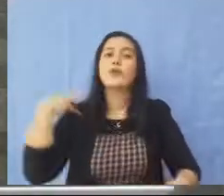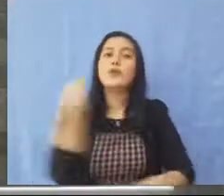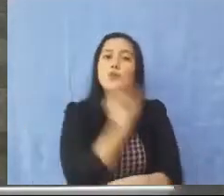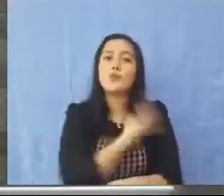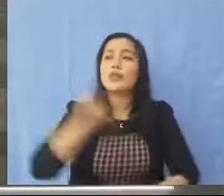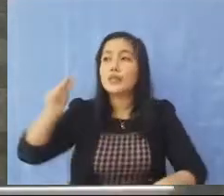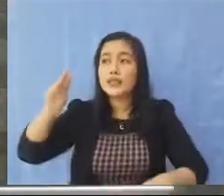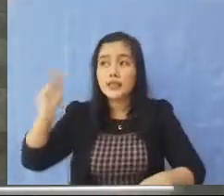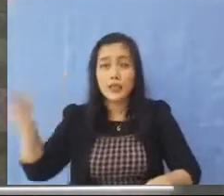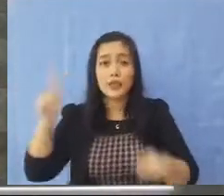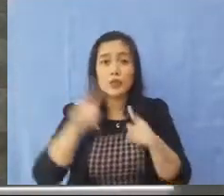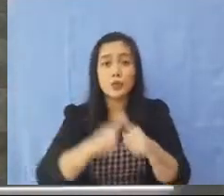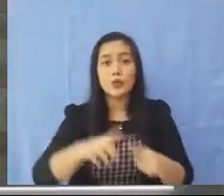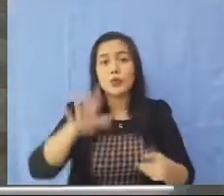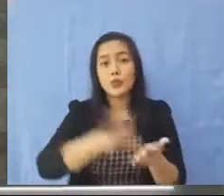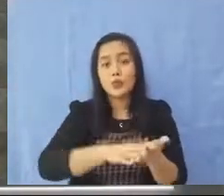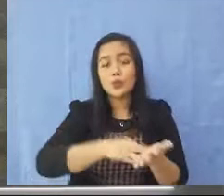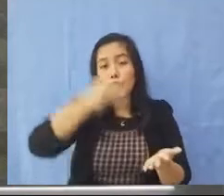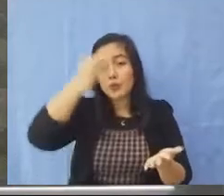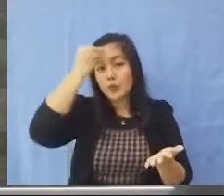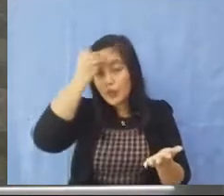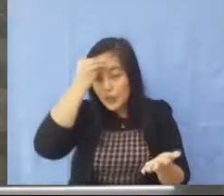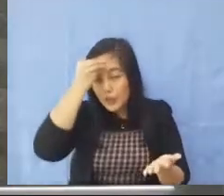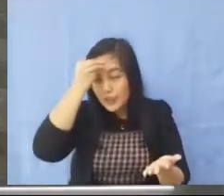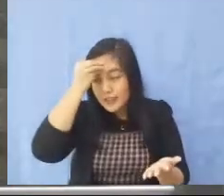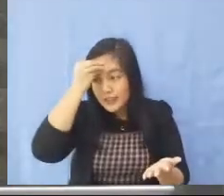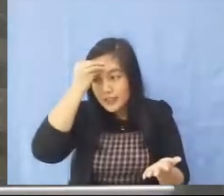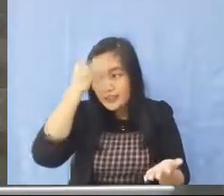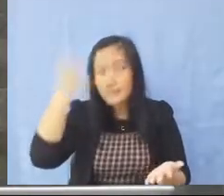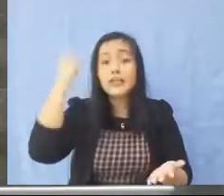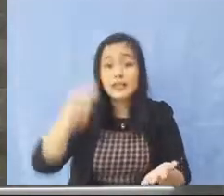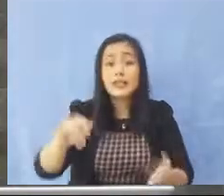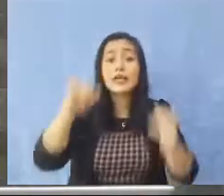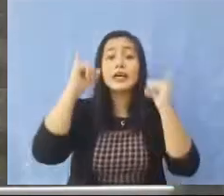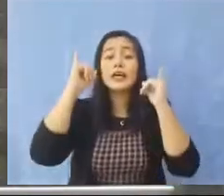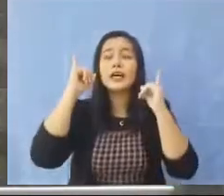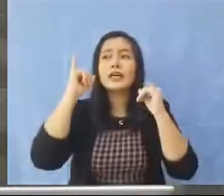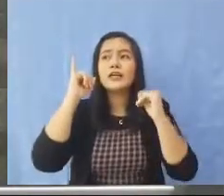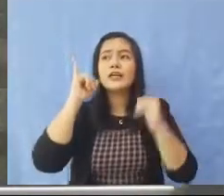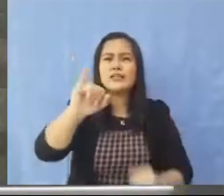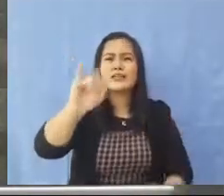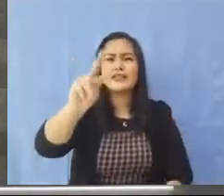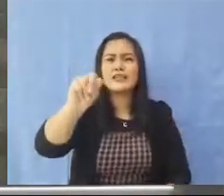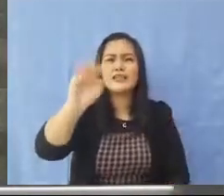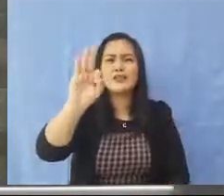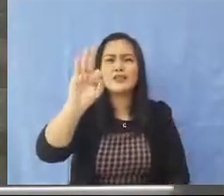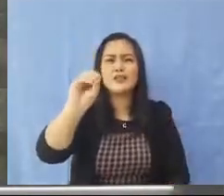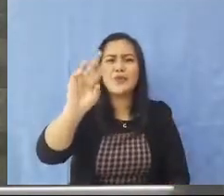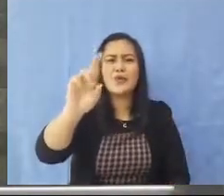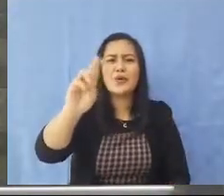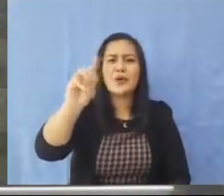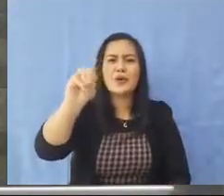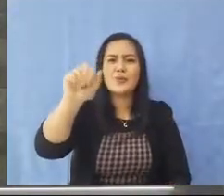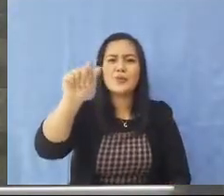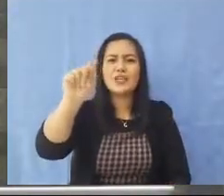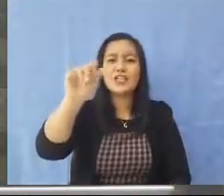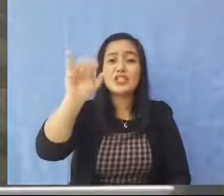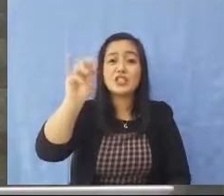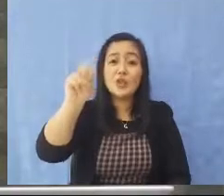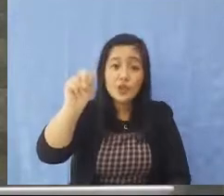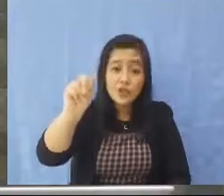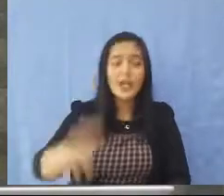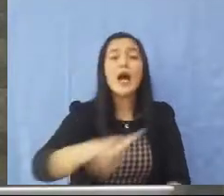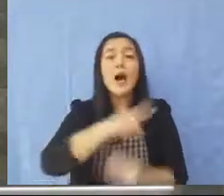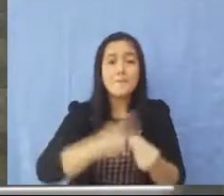learn, we have to know, the importance why we have to know the information about these books para alam natin kung paano